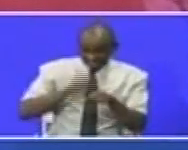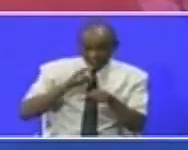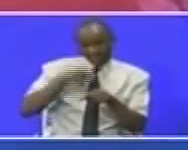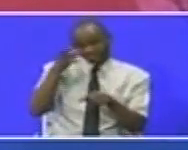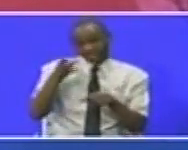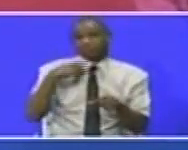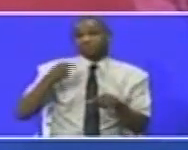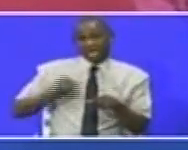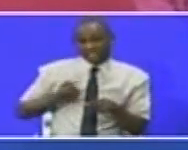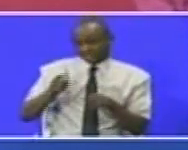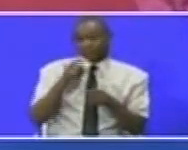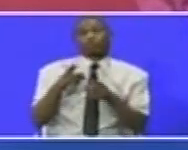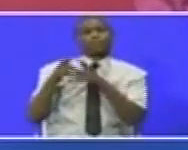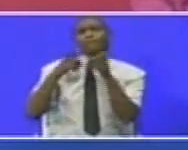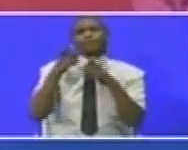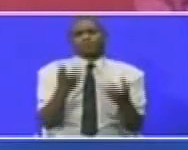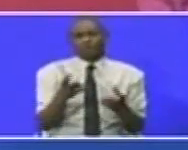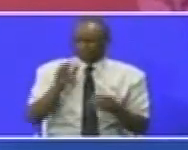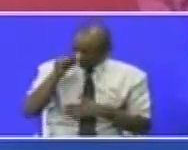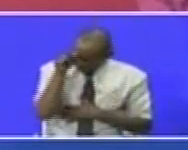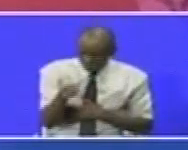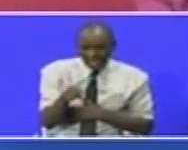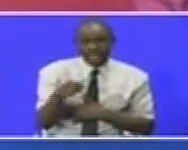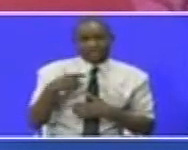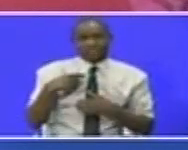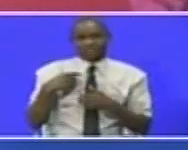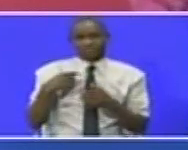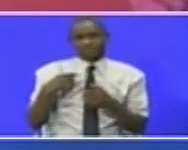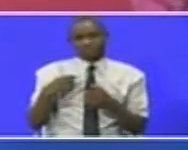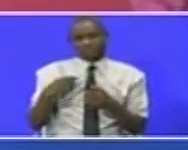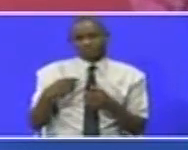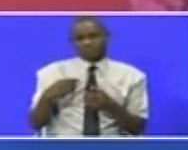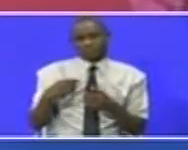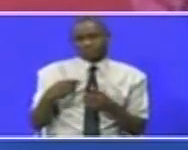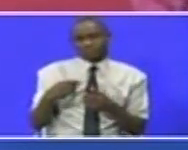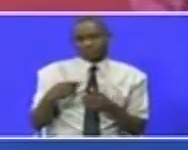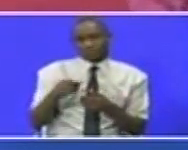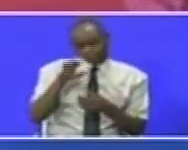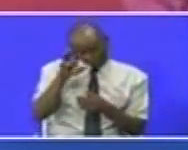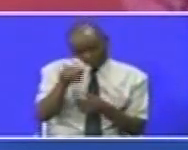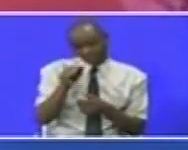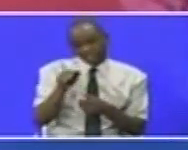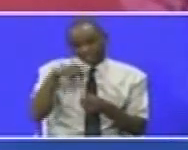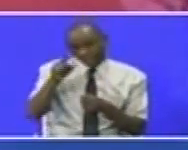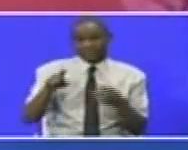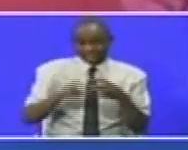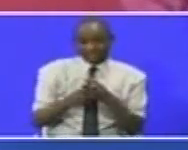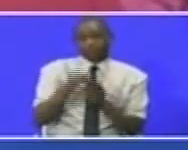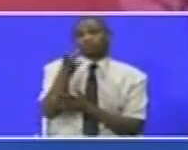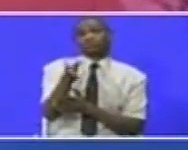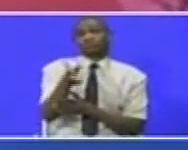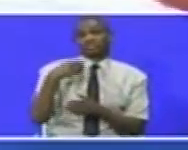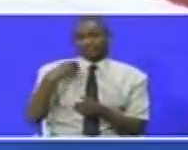nataka kunyang'anya simu, msichana akaanza kurusha. Yule akarusha, kijana amejitoa hiki kitu hiyo bunduki yake, akaanza kushuta hapa,